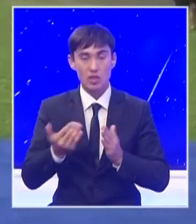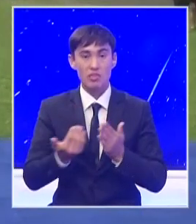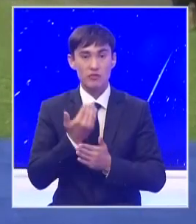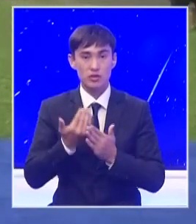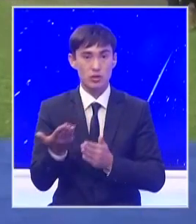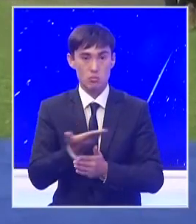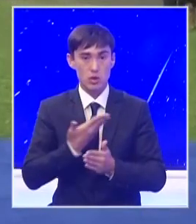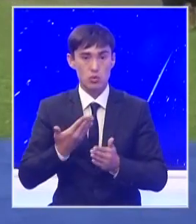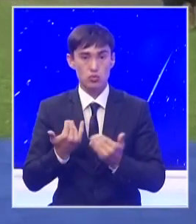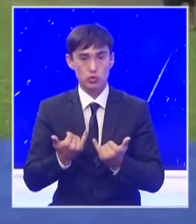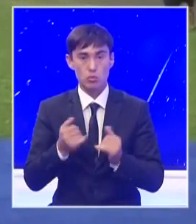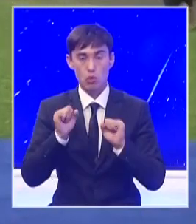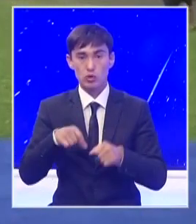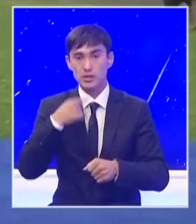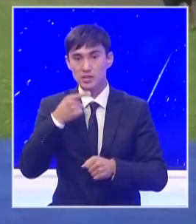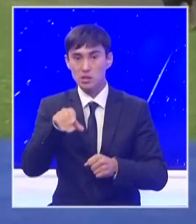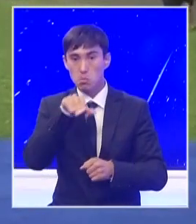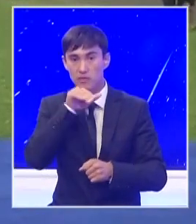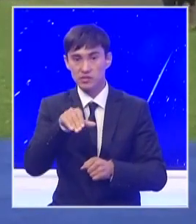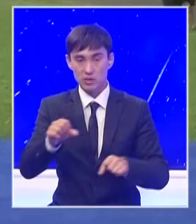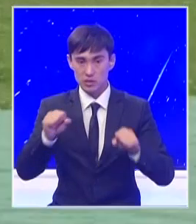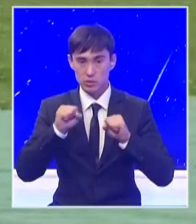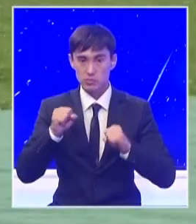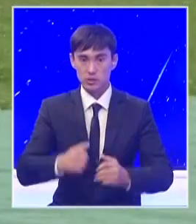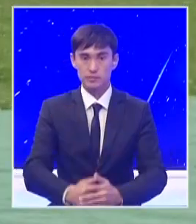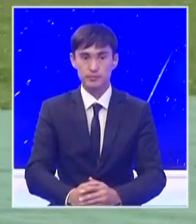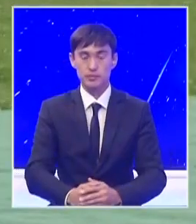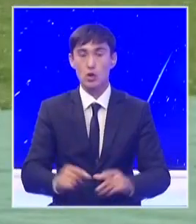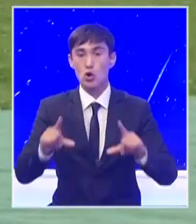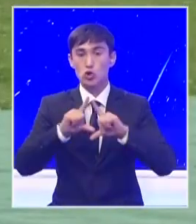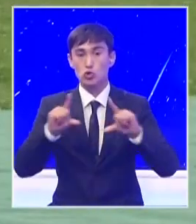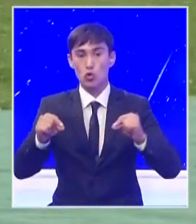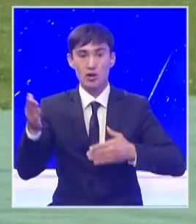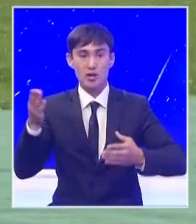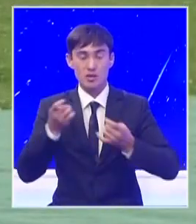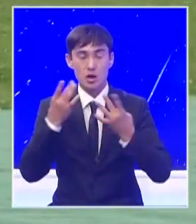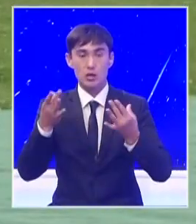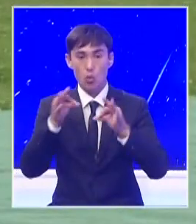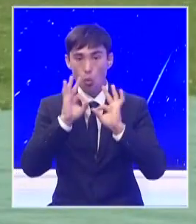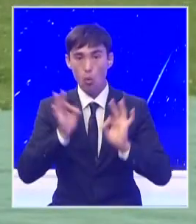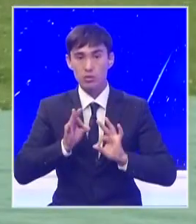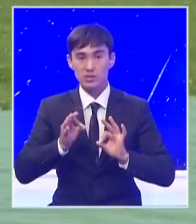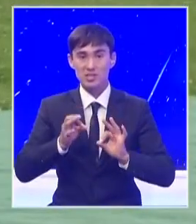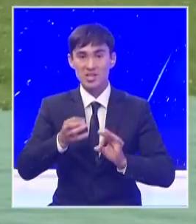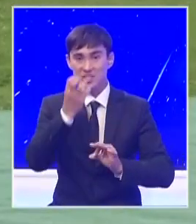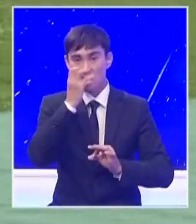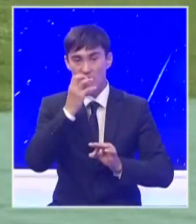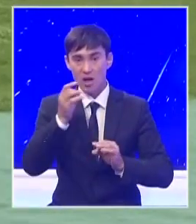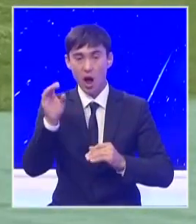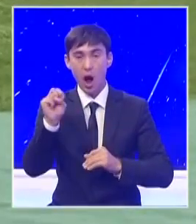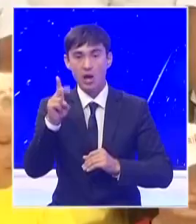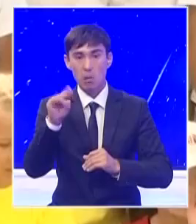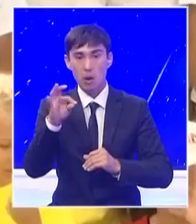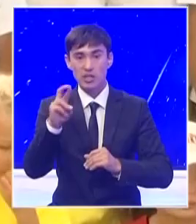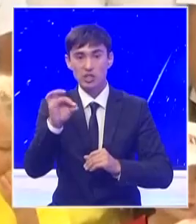мы уже, можно сказать, профессиональные спортсмены. Школьный задор, яркие образы и почти цирковая акробатика. Черлидинг